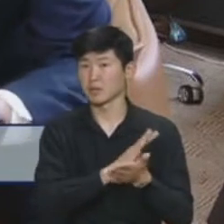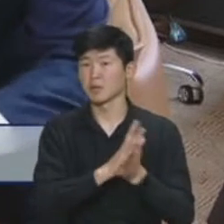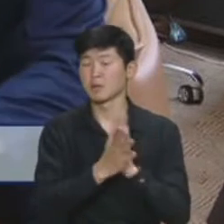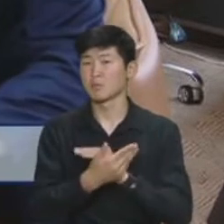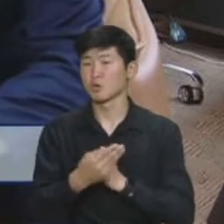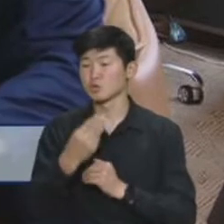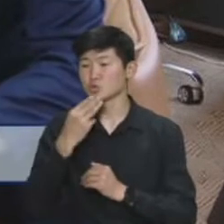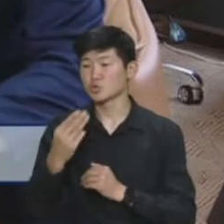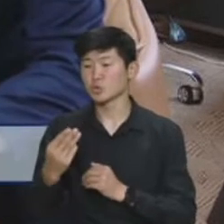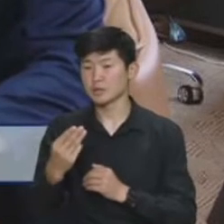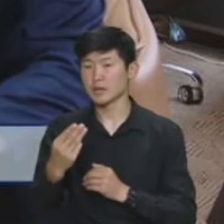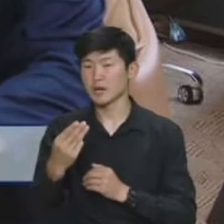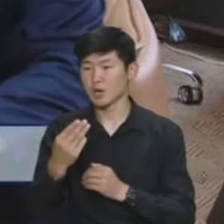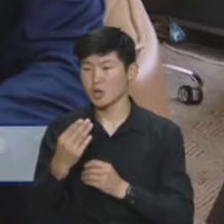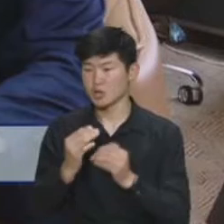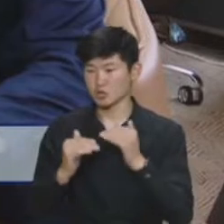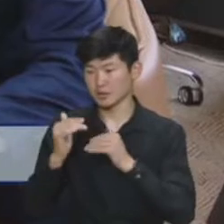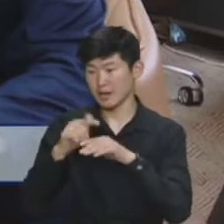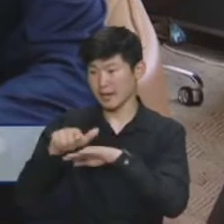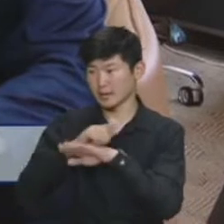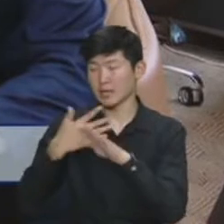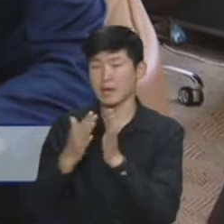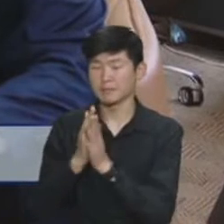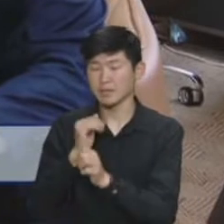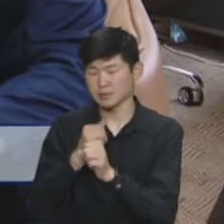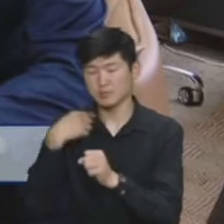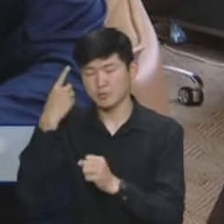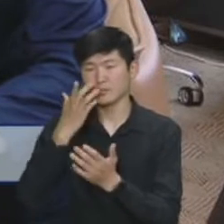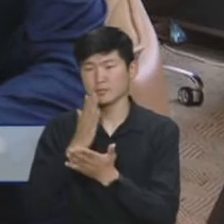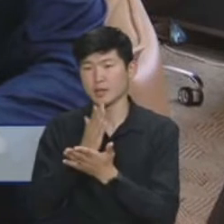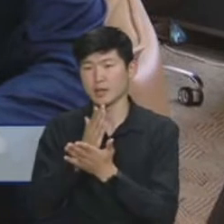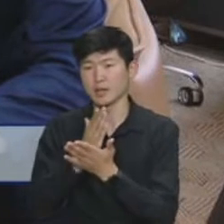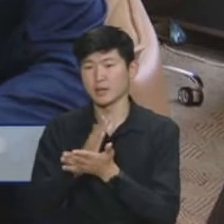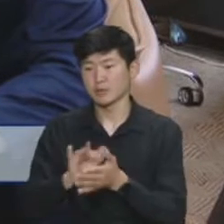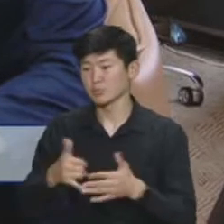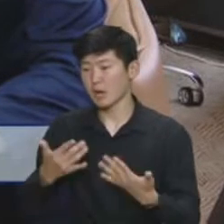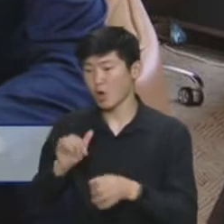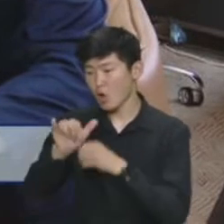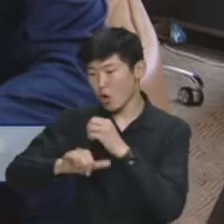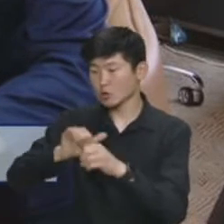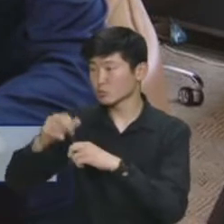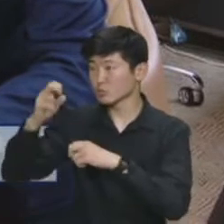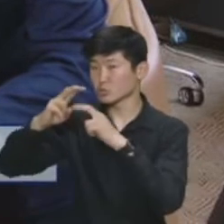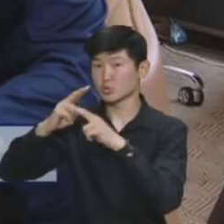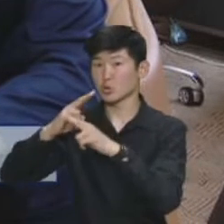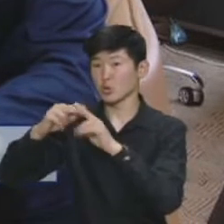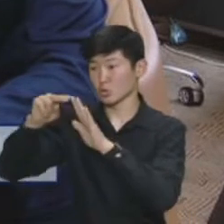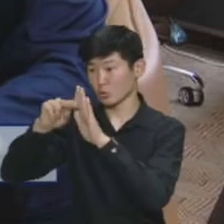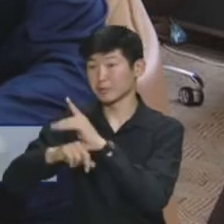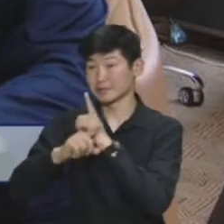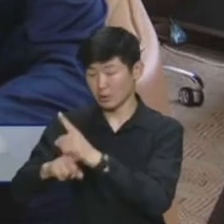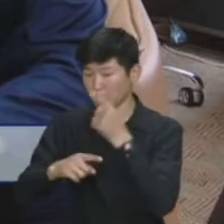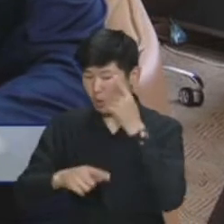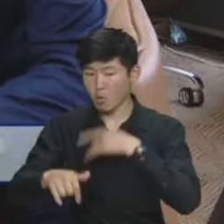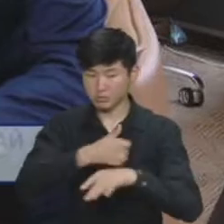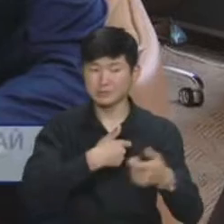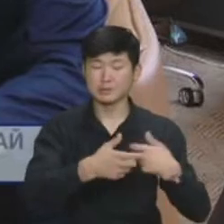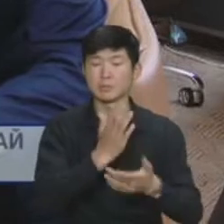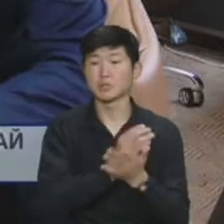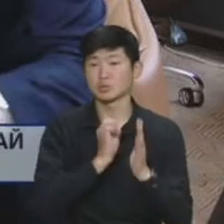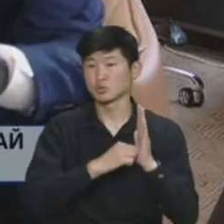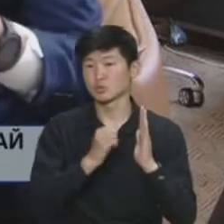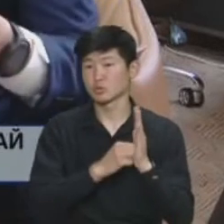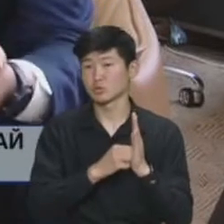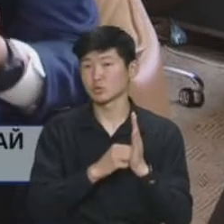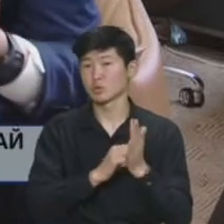Үүндээр бас шударга хүсэлтөний газартай бас хамтарч ажиллах ба дотроо бодож байгаа. Тэгжиж олон улсын зах зээлийн үнийн дагуу л Монгол улсад зарагдах хэвээр